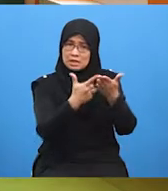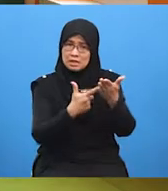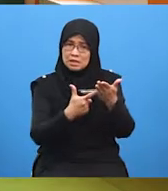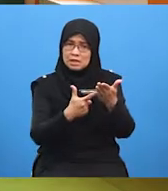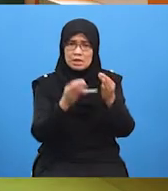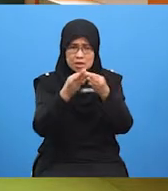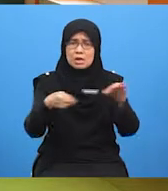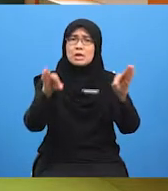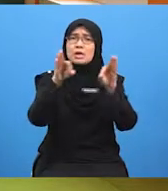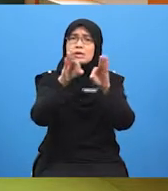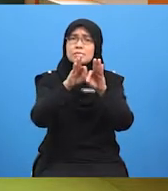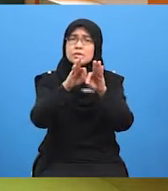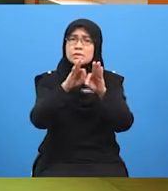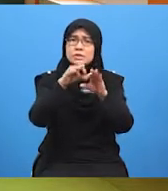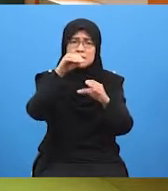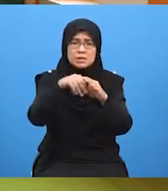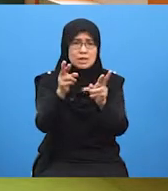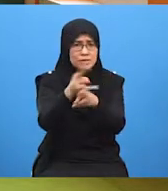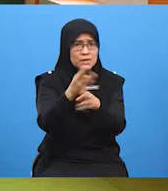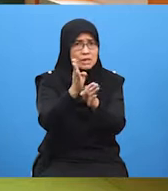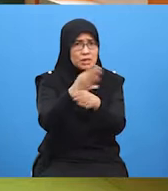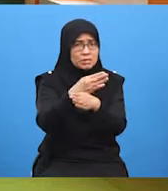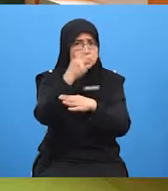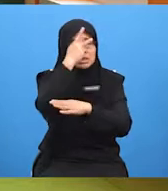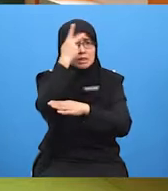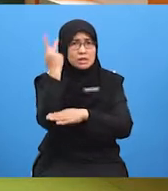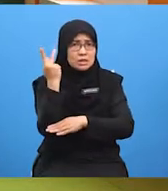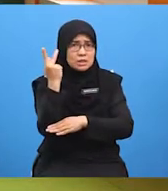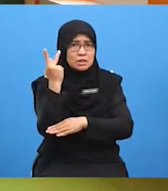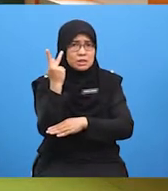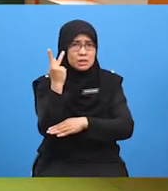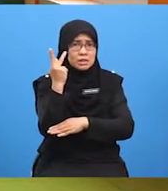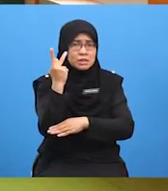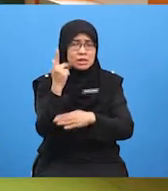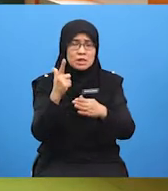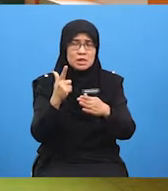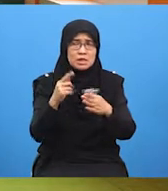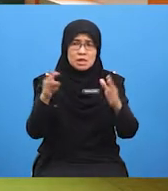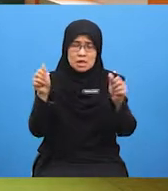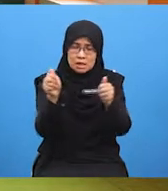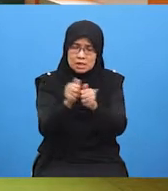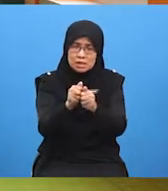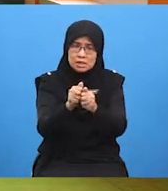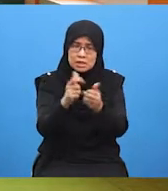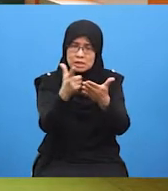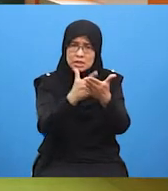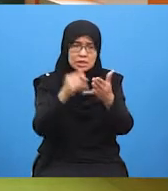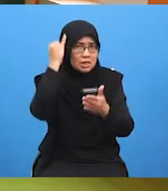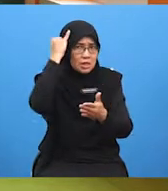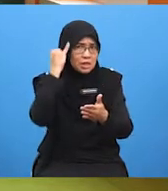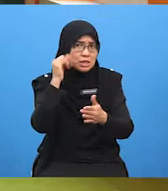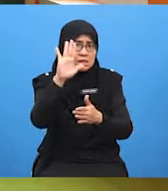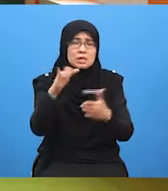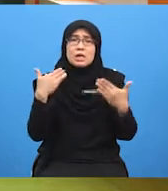Lakaran memainkan peranan penting dalam reka bentuk kerana melalui lakaran, idea yang ada